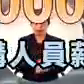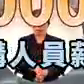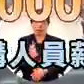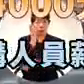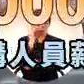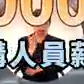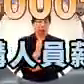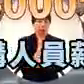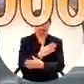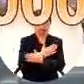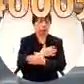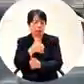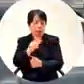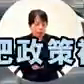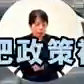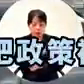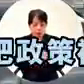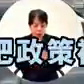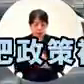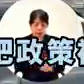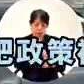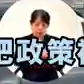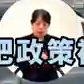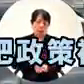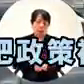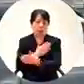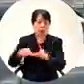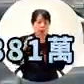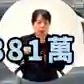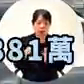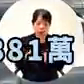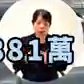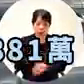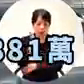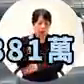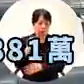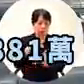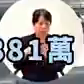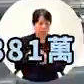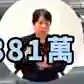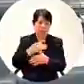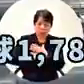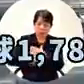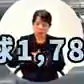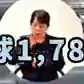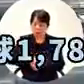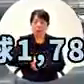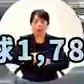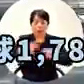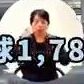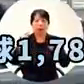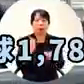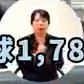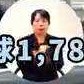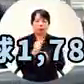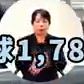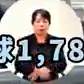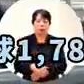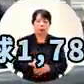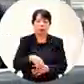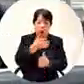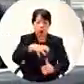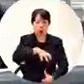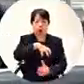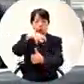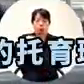资4000元，所以我们要去把政策补足。我只要1881万，你放一个热气球